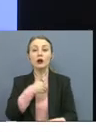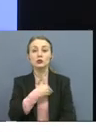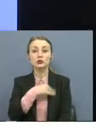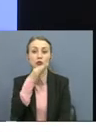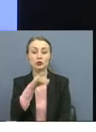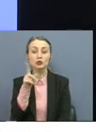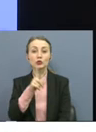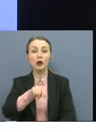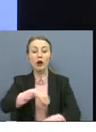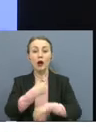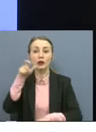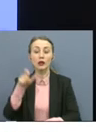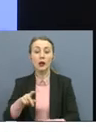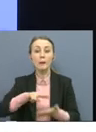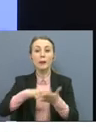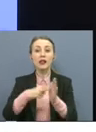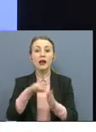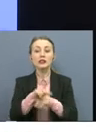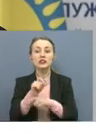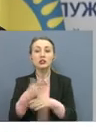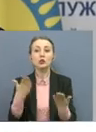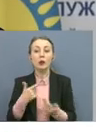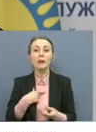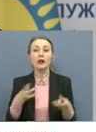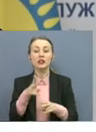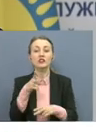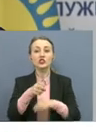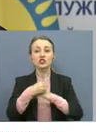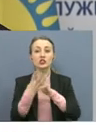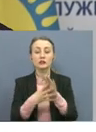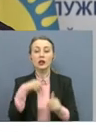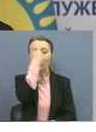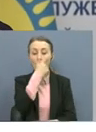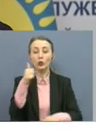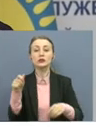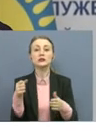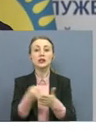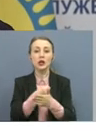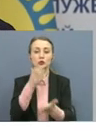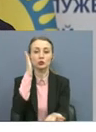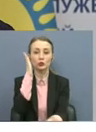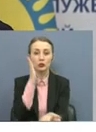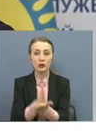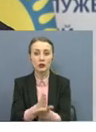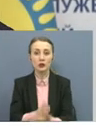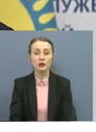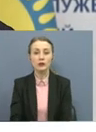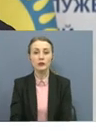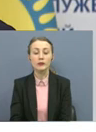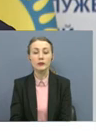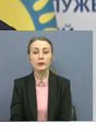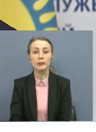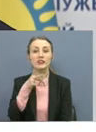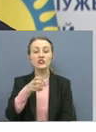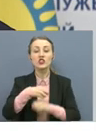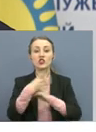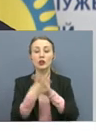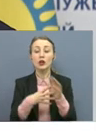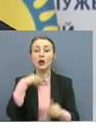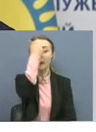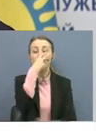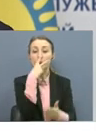шаруашылығы саласы ауданның басты әлеуетінің көрсеткіші. Ауыл шаруашылығының жалпы өнім көлемі 21,7 миллиард теңге, немесе өткен